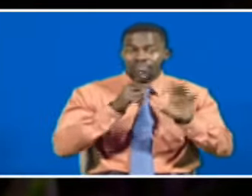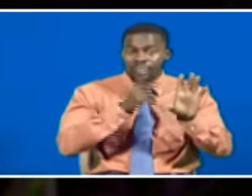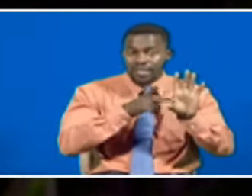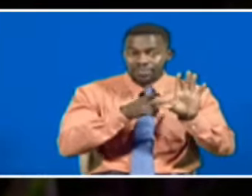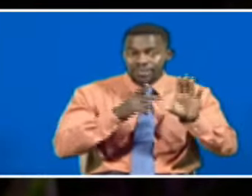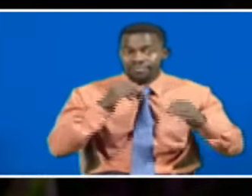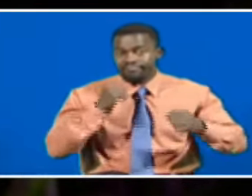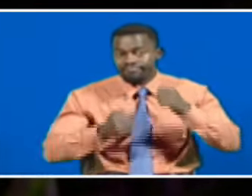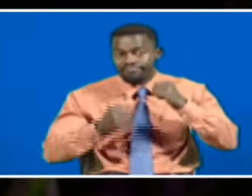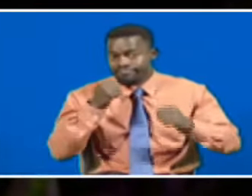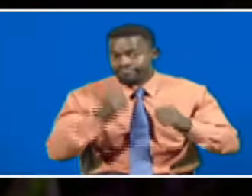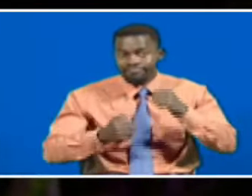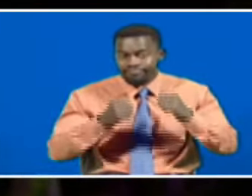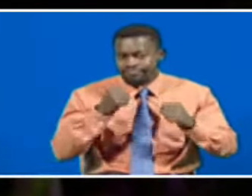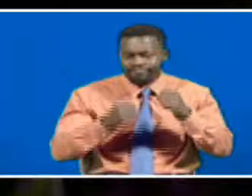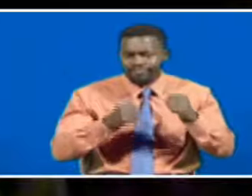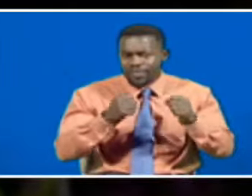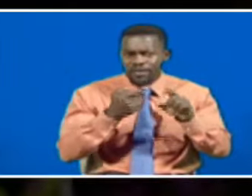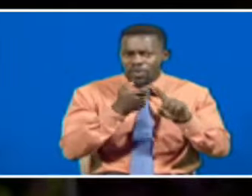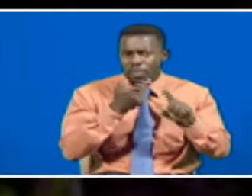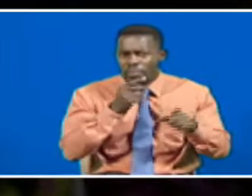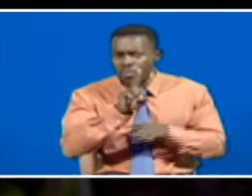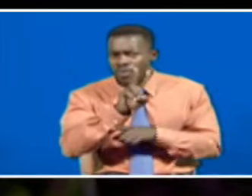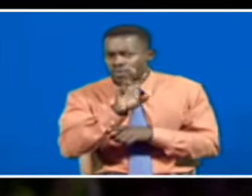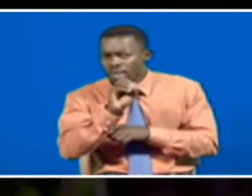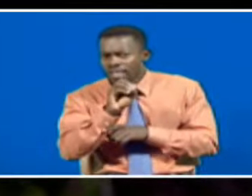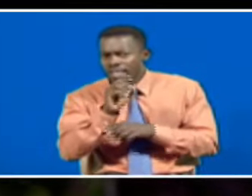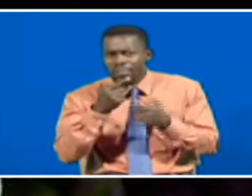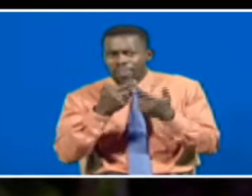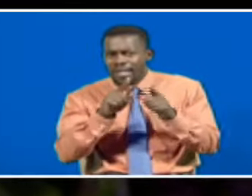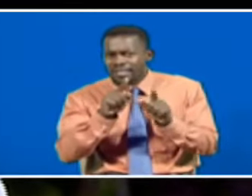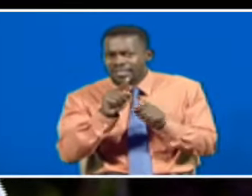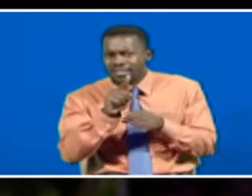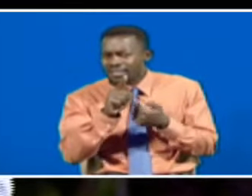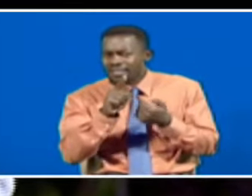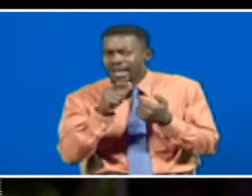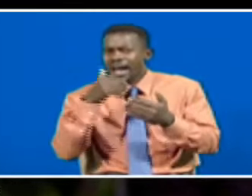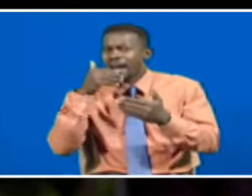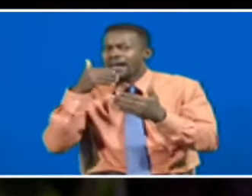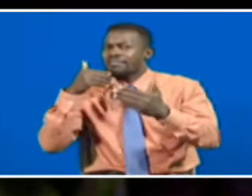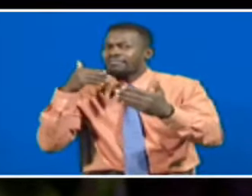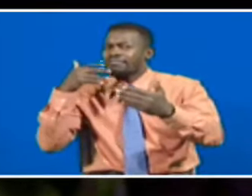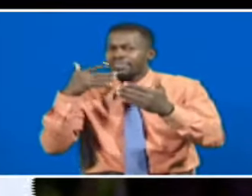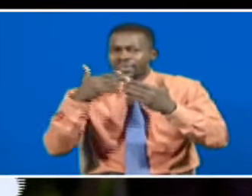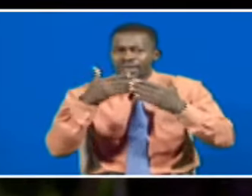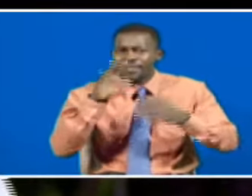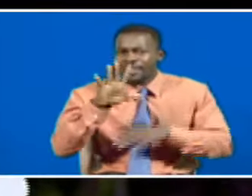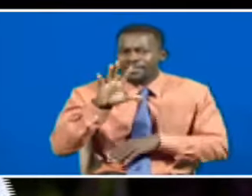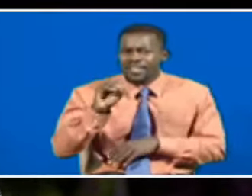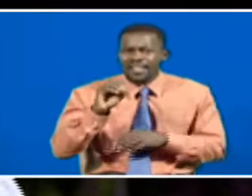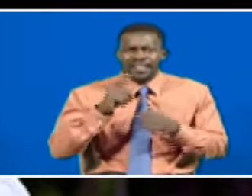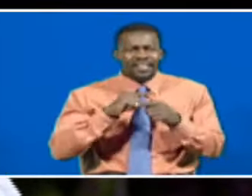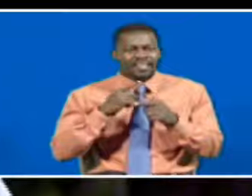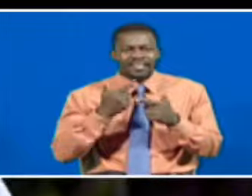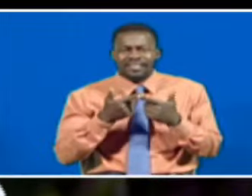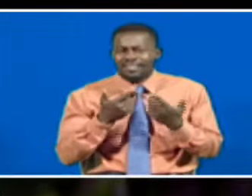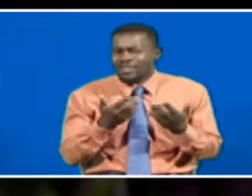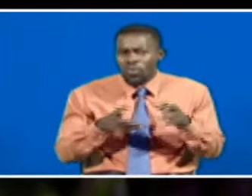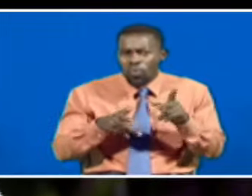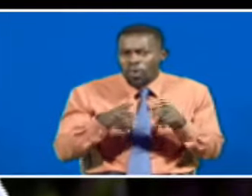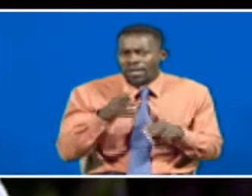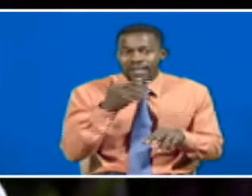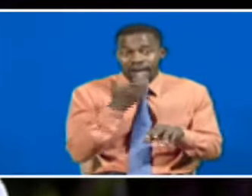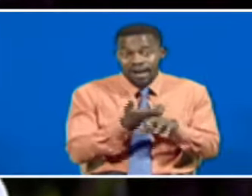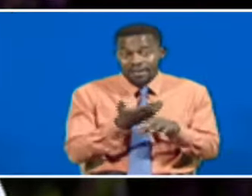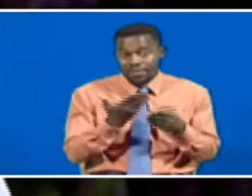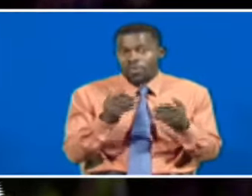miaka 50 hata kutembea huwa hawaezi. Lakini kwa ajuza mmoja hapa anastaajabisha wengi. Joyce Nduku ni